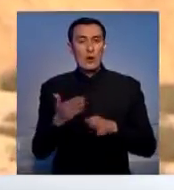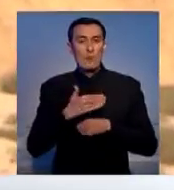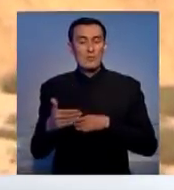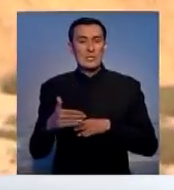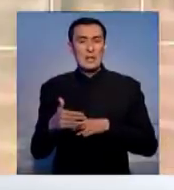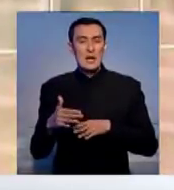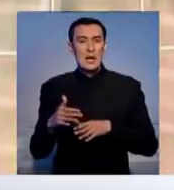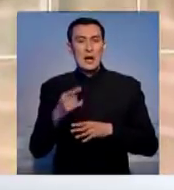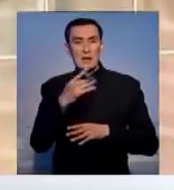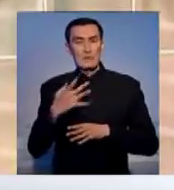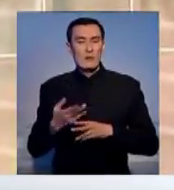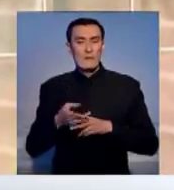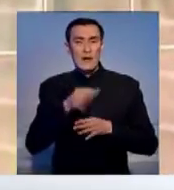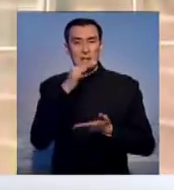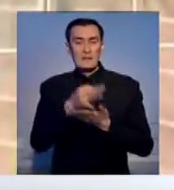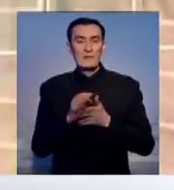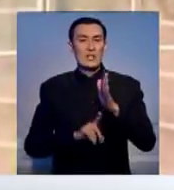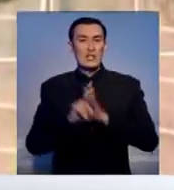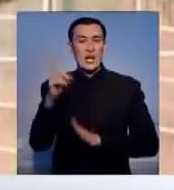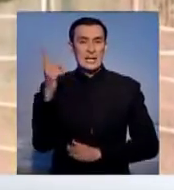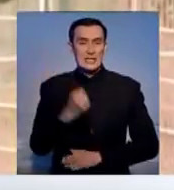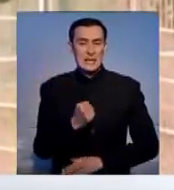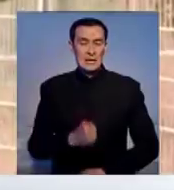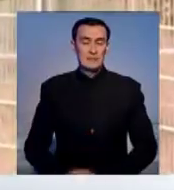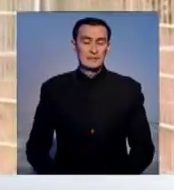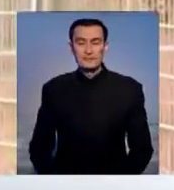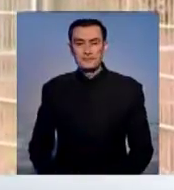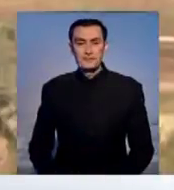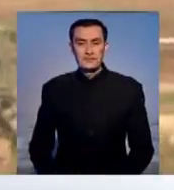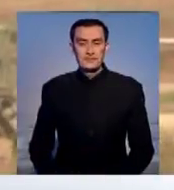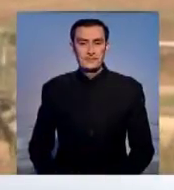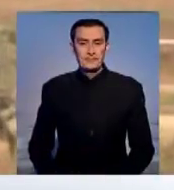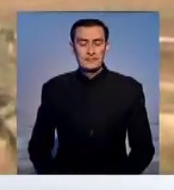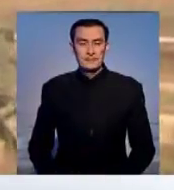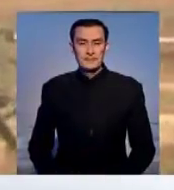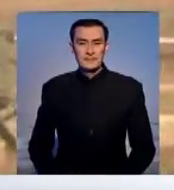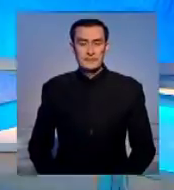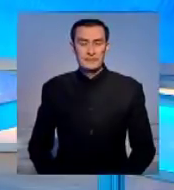массовых обменов ударами в начале недели.